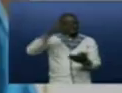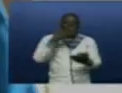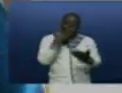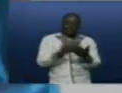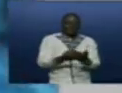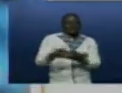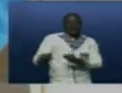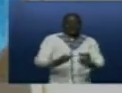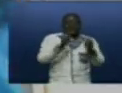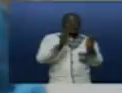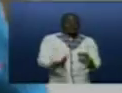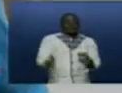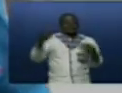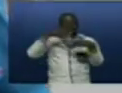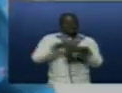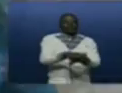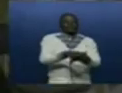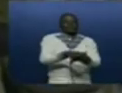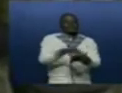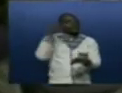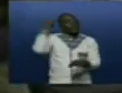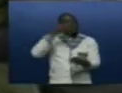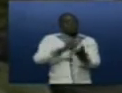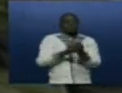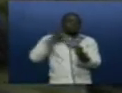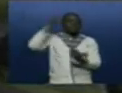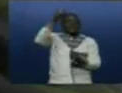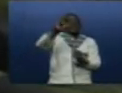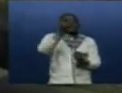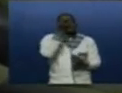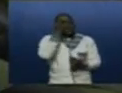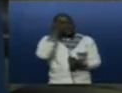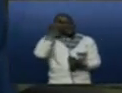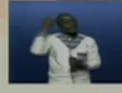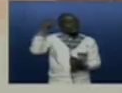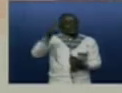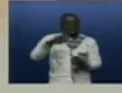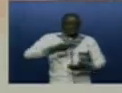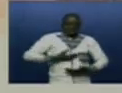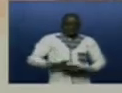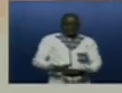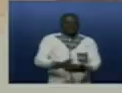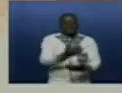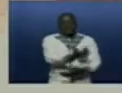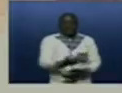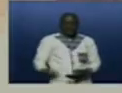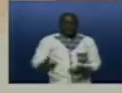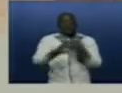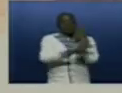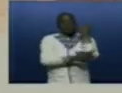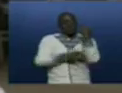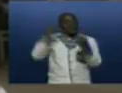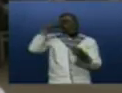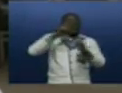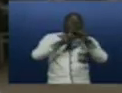y adhèrent. Loin des rivalités politiques, à bâton rompu, les natifs de la province se sont unis pour parler